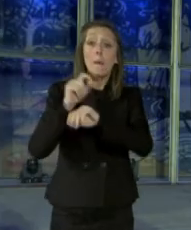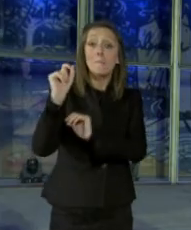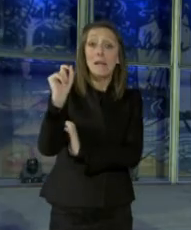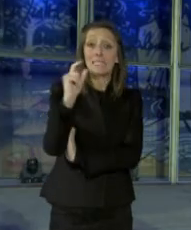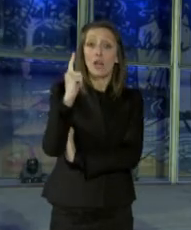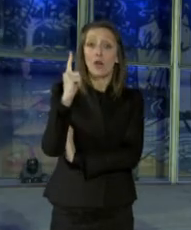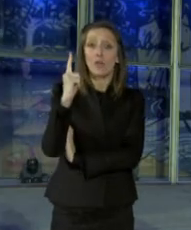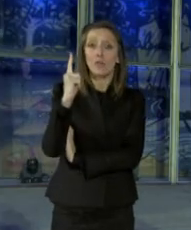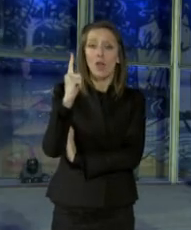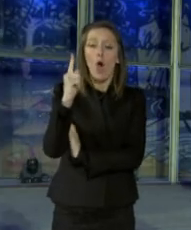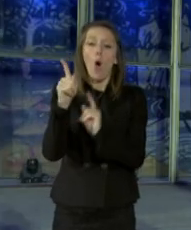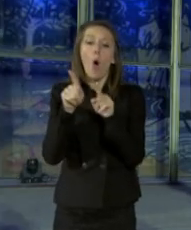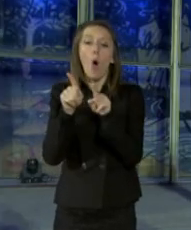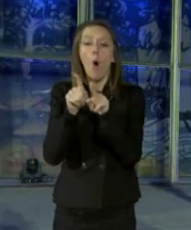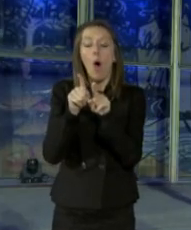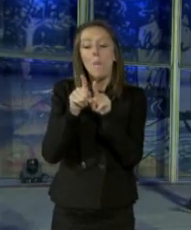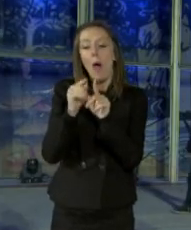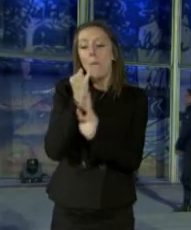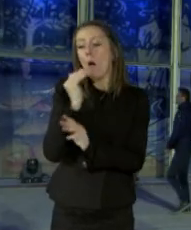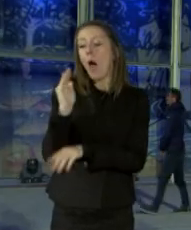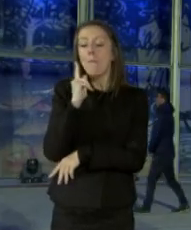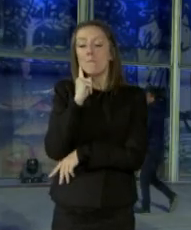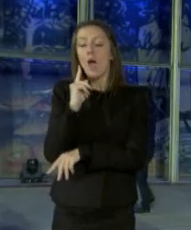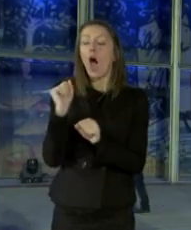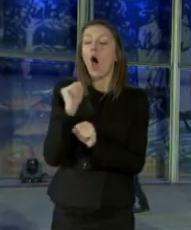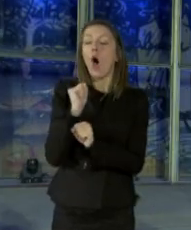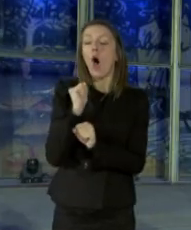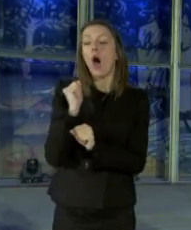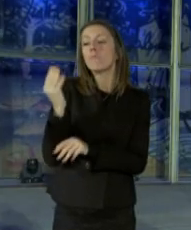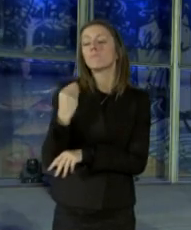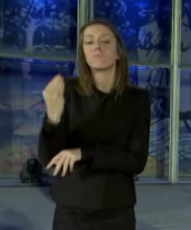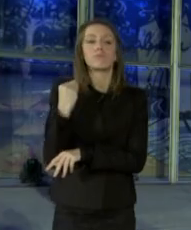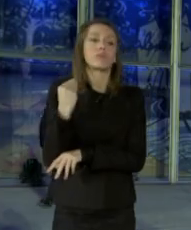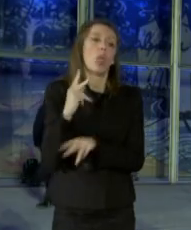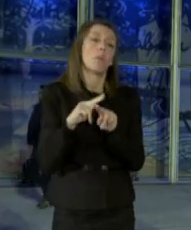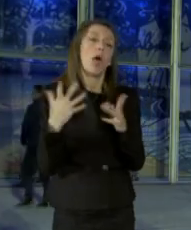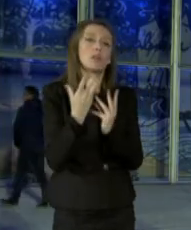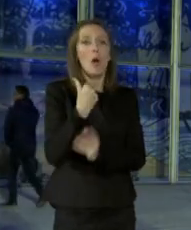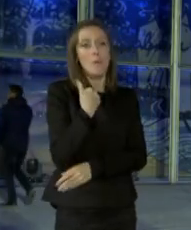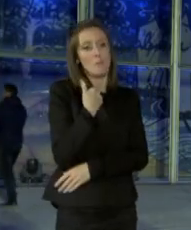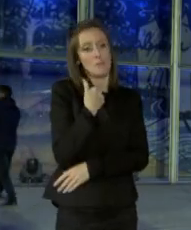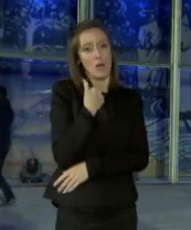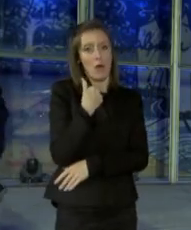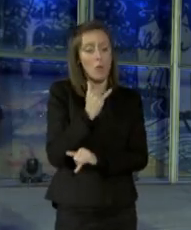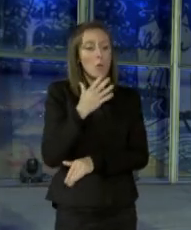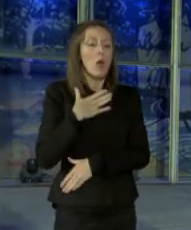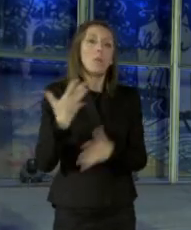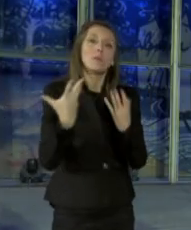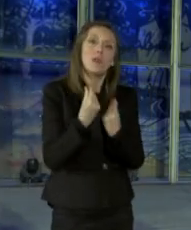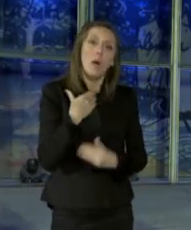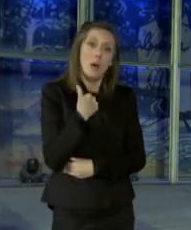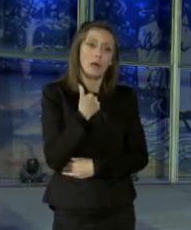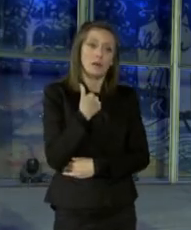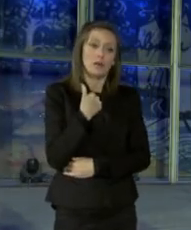come un bambino pauroso mi supplicò resta con me figlio mio e